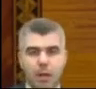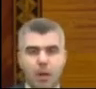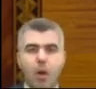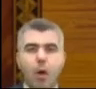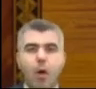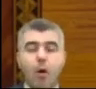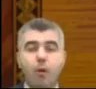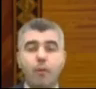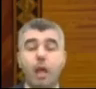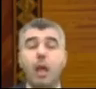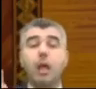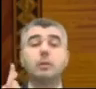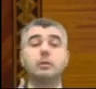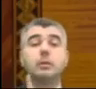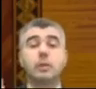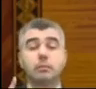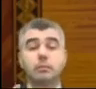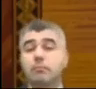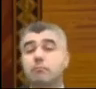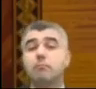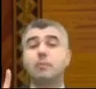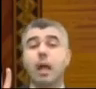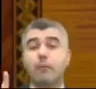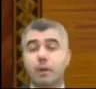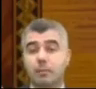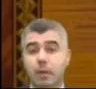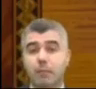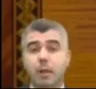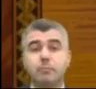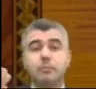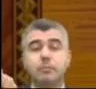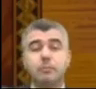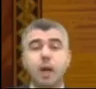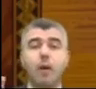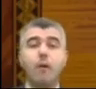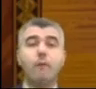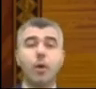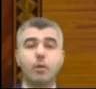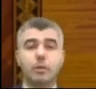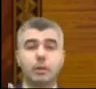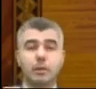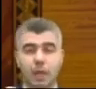على غرار القبطان